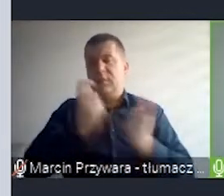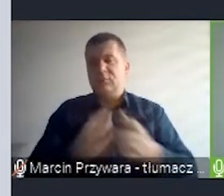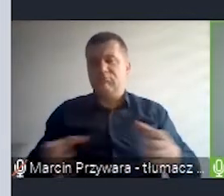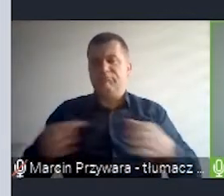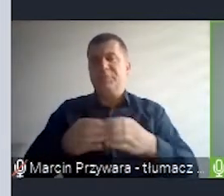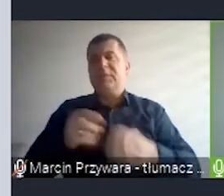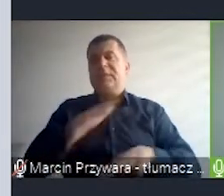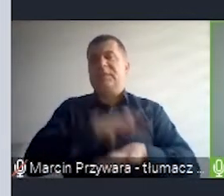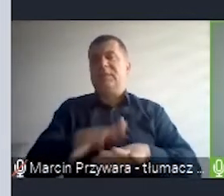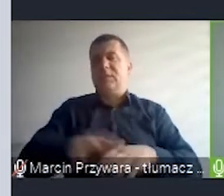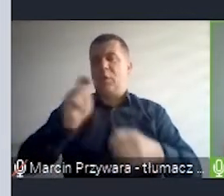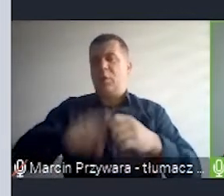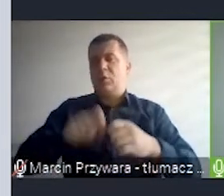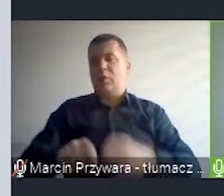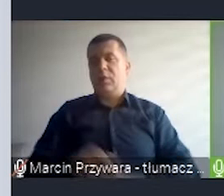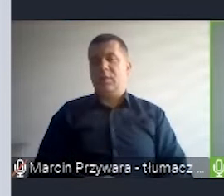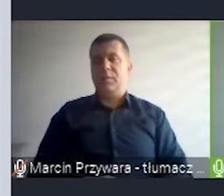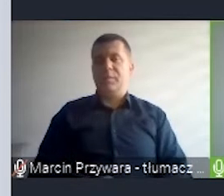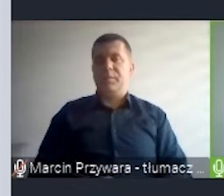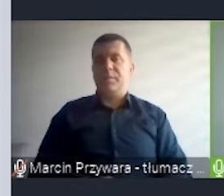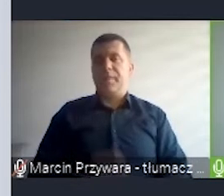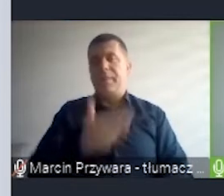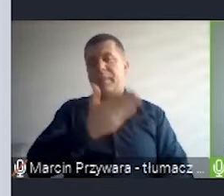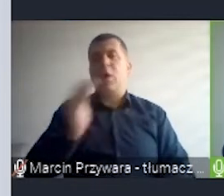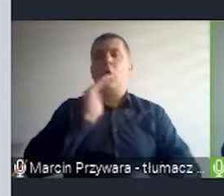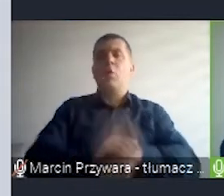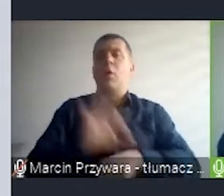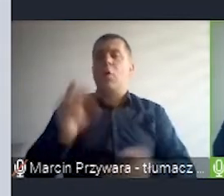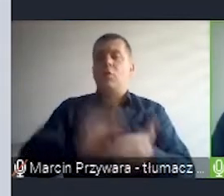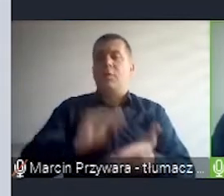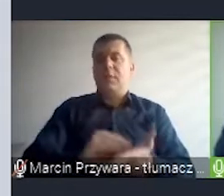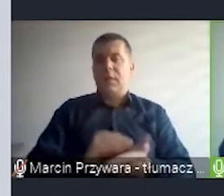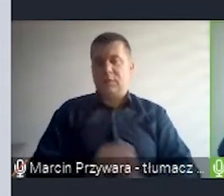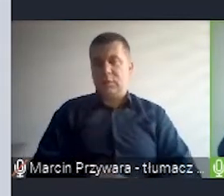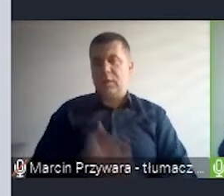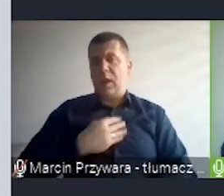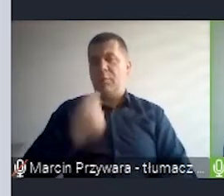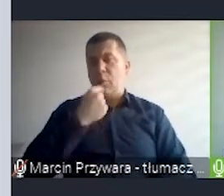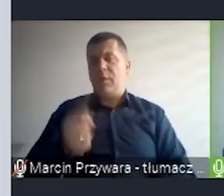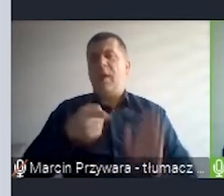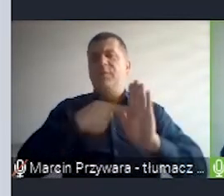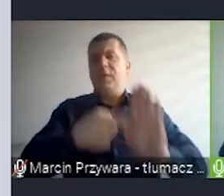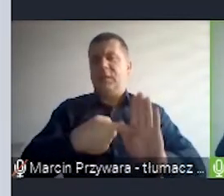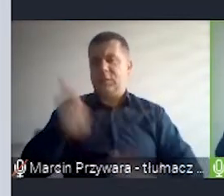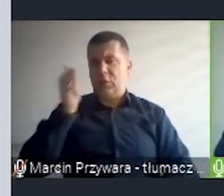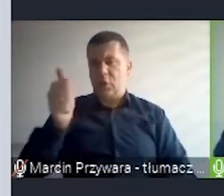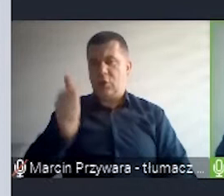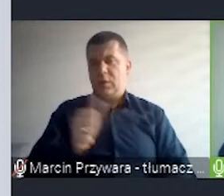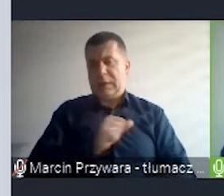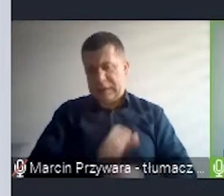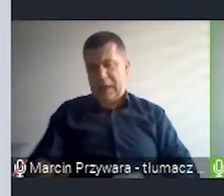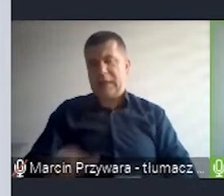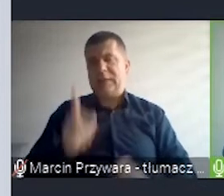system kontroli. I teraz państwa umowy o dofinansowanie, bo powiedziałem już o wytycznych kontroli, że są takie